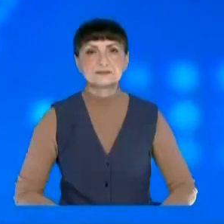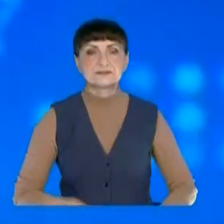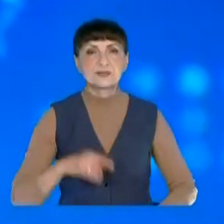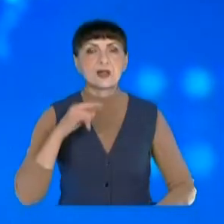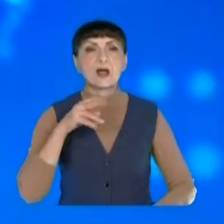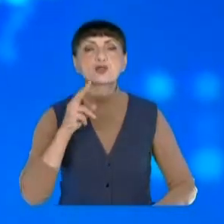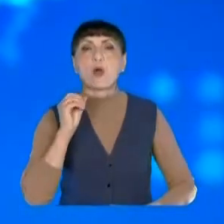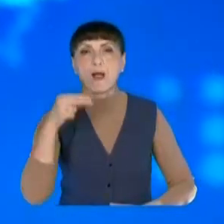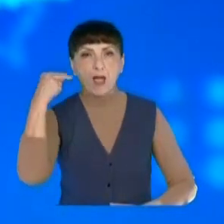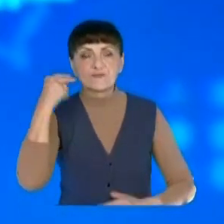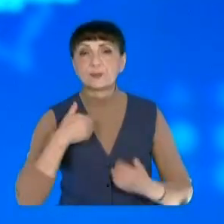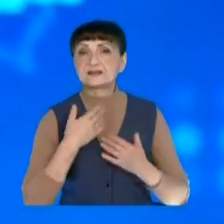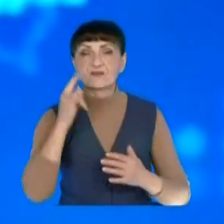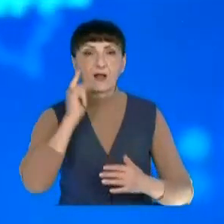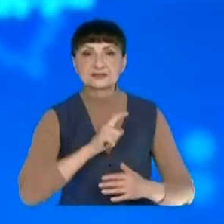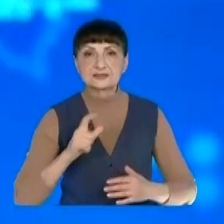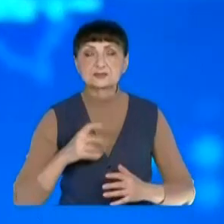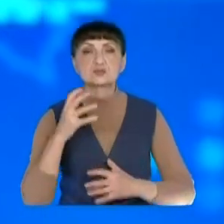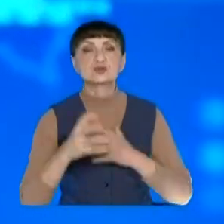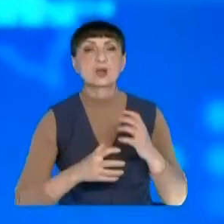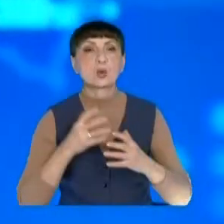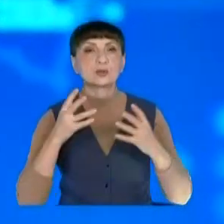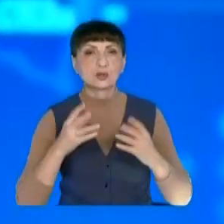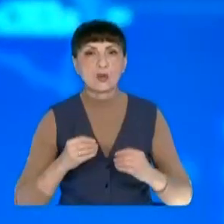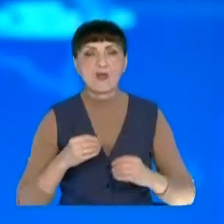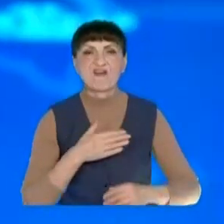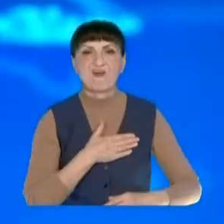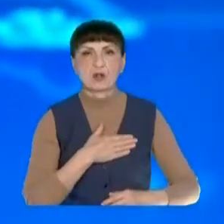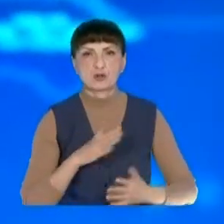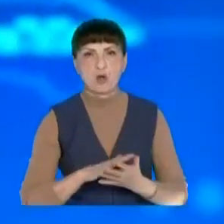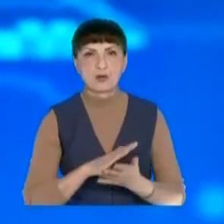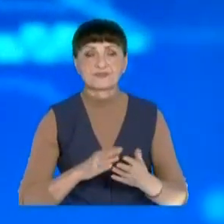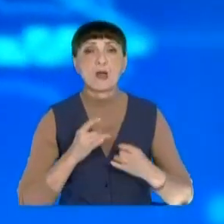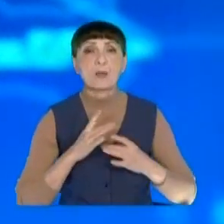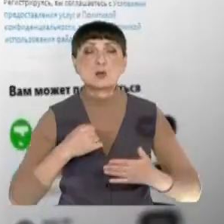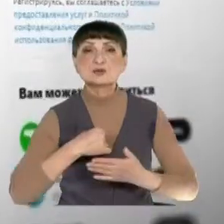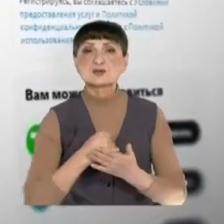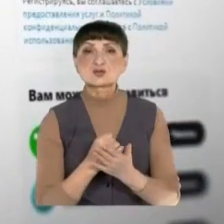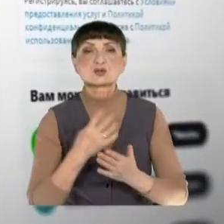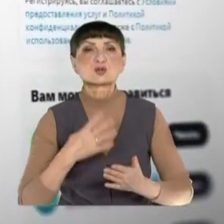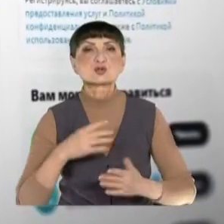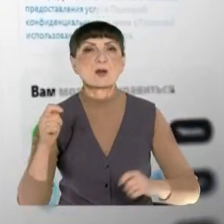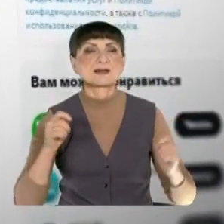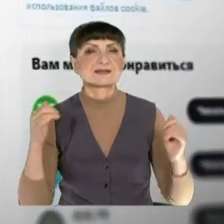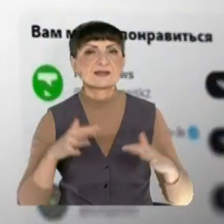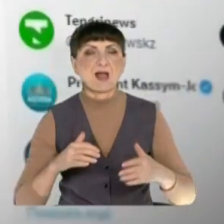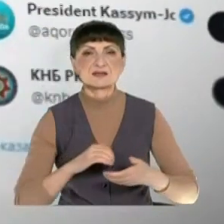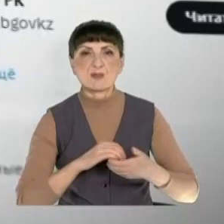Касым-Жомарт Токаев поздравил казахстанцев с Международным днем волонтеров. Праздник, утвержденный на 40-й сессии Ассамблеи ООН